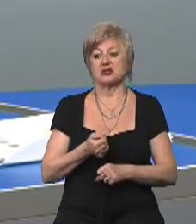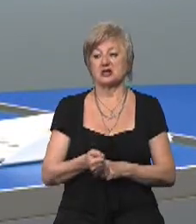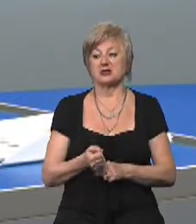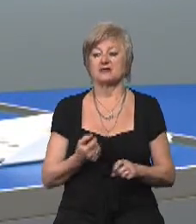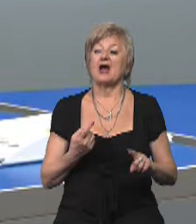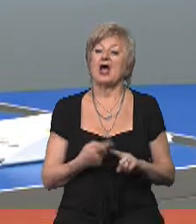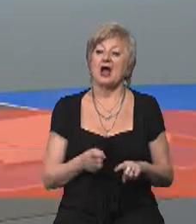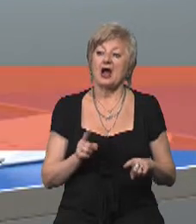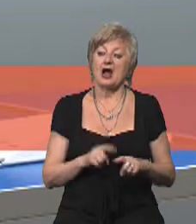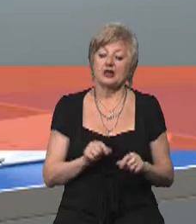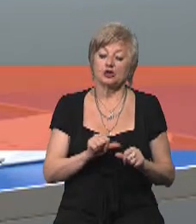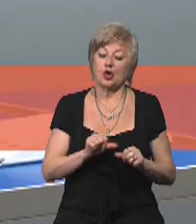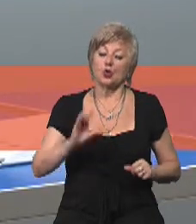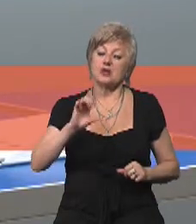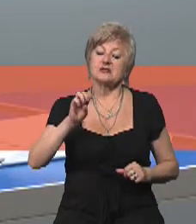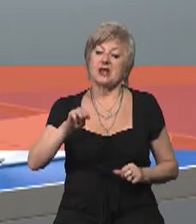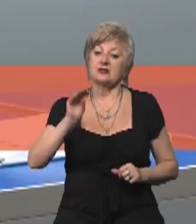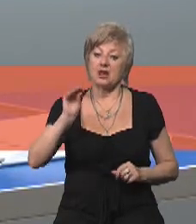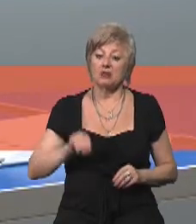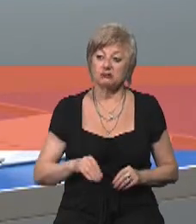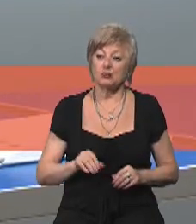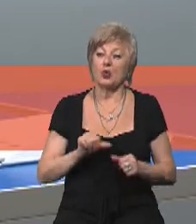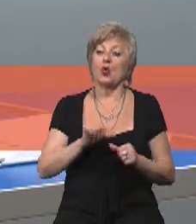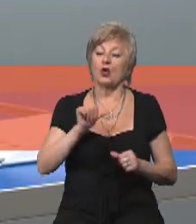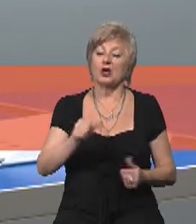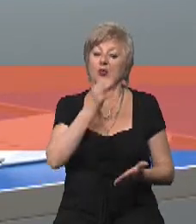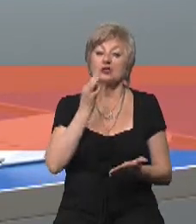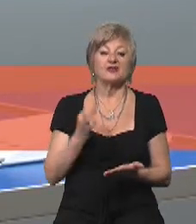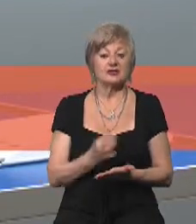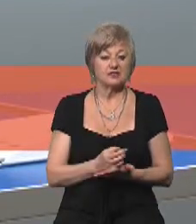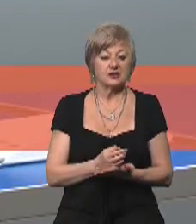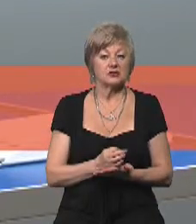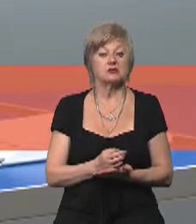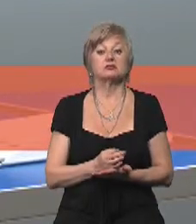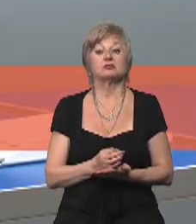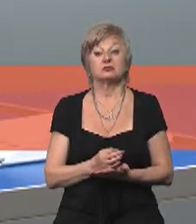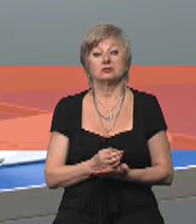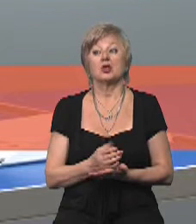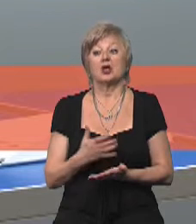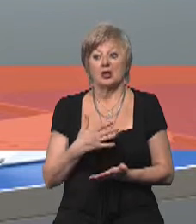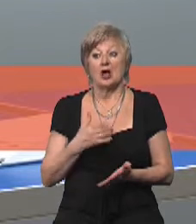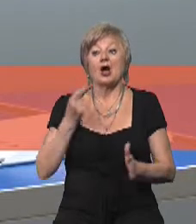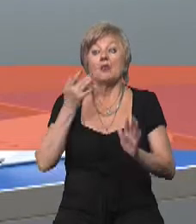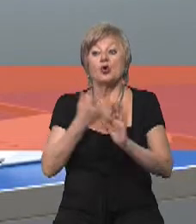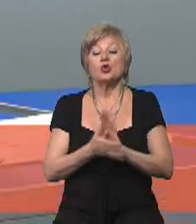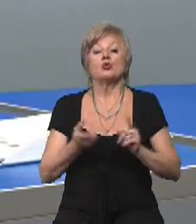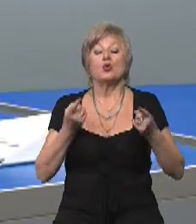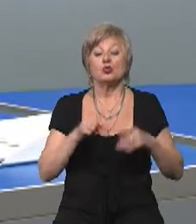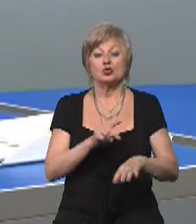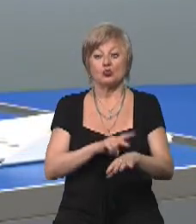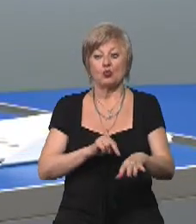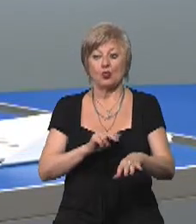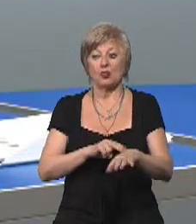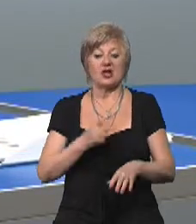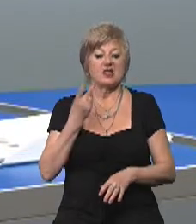це окремі статті і окрема відповідальність. І я розумію, чому поліція